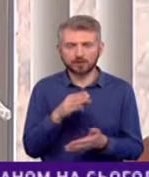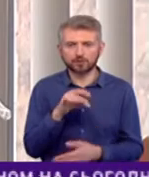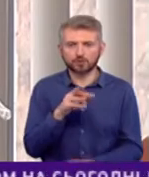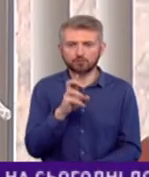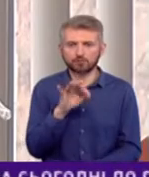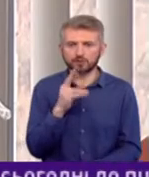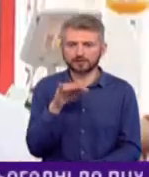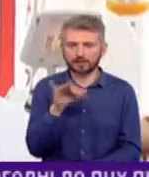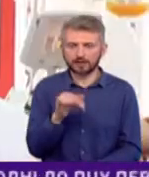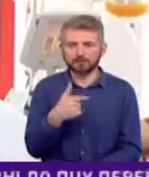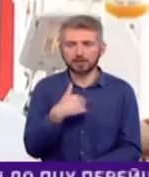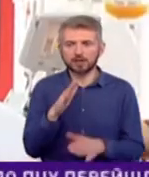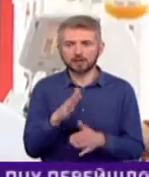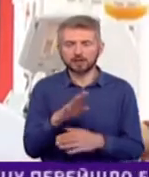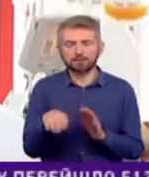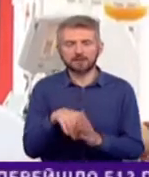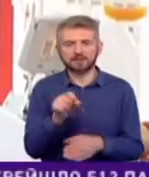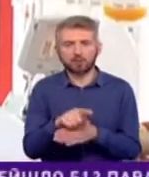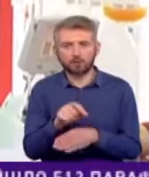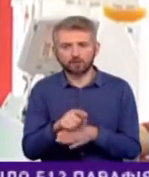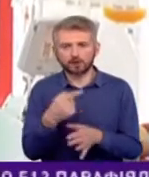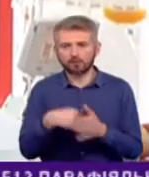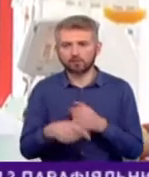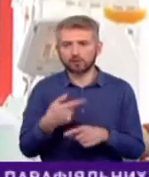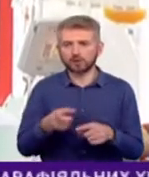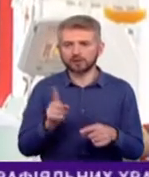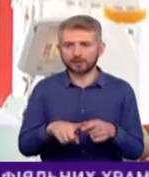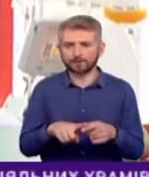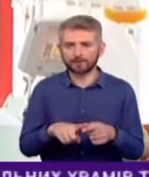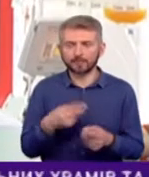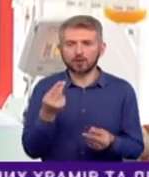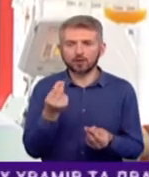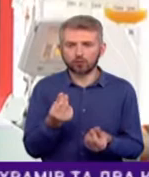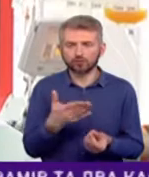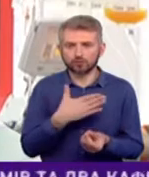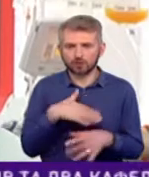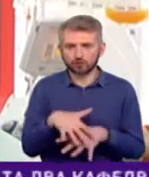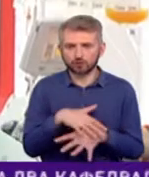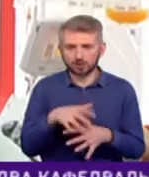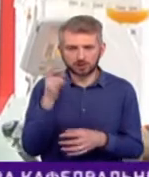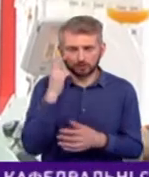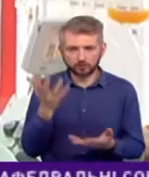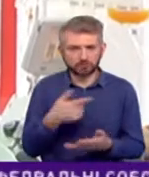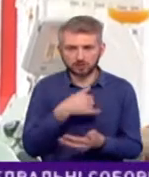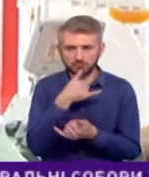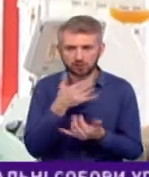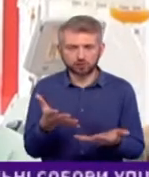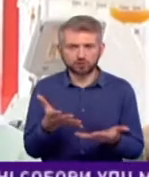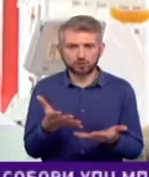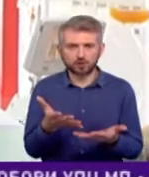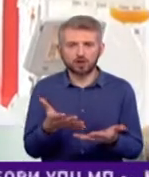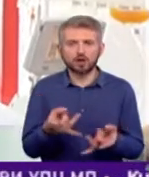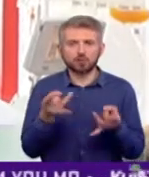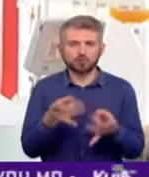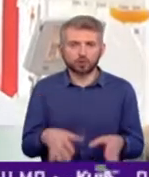тромбоцити, ми тільки під замовлення, бо це кошти нашої громади київської, розумієте? Ми не можемо